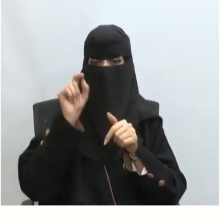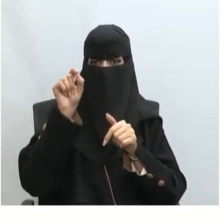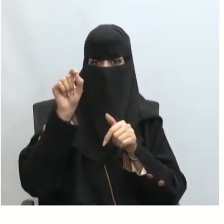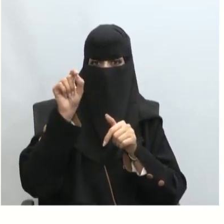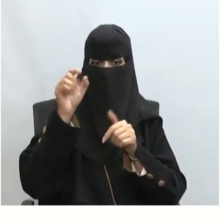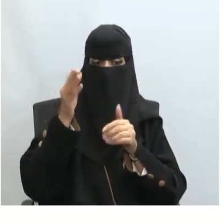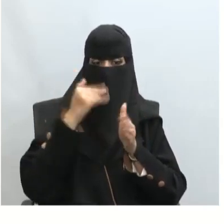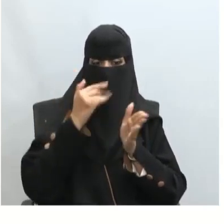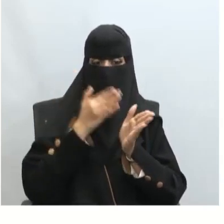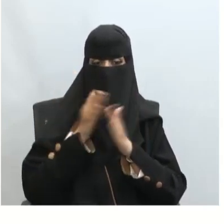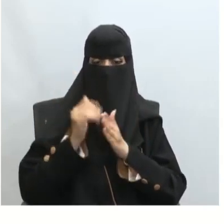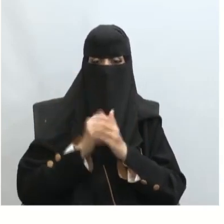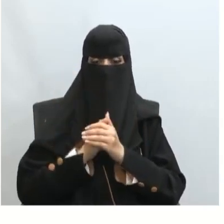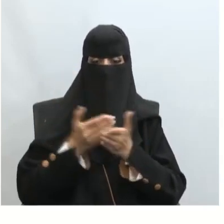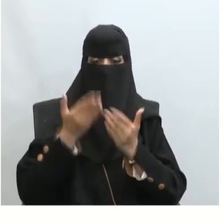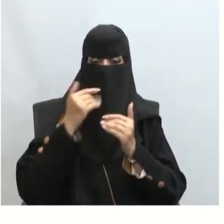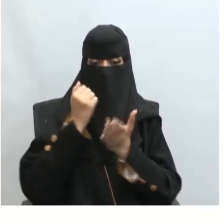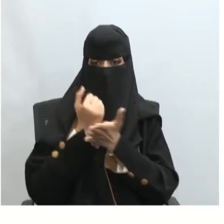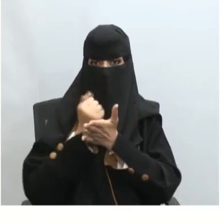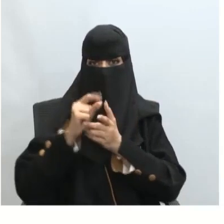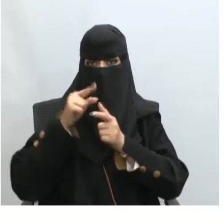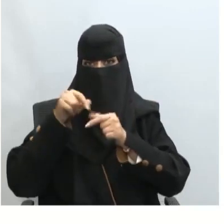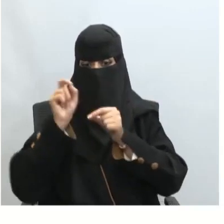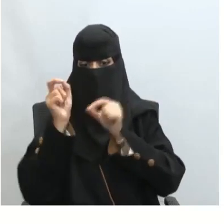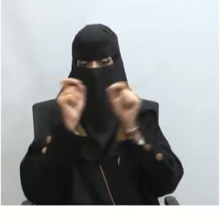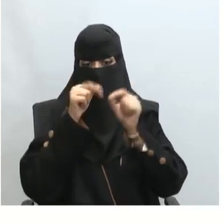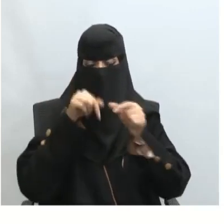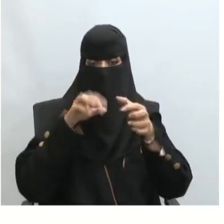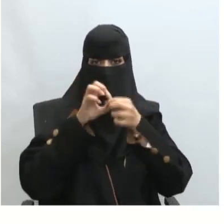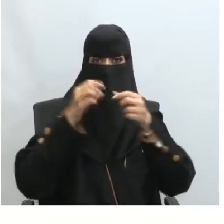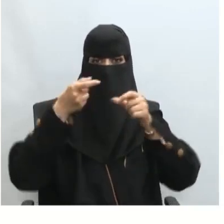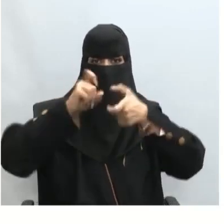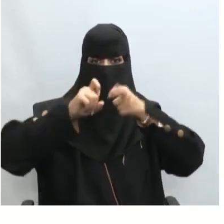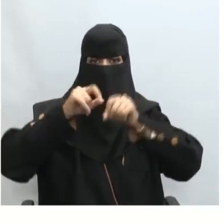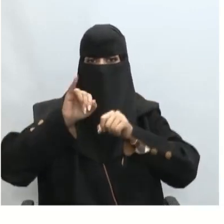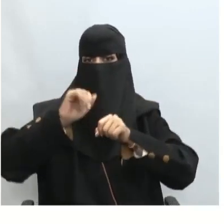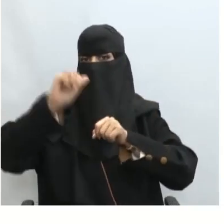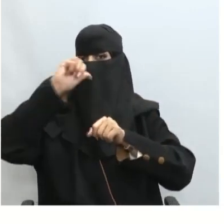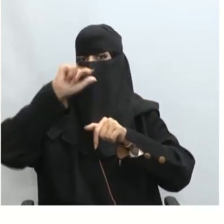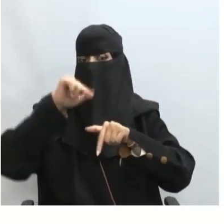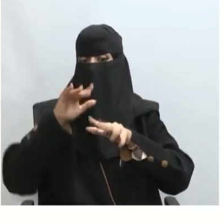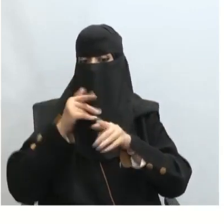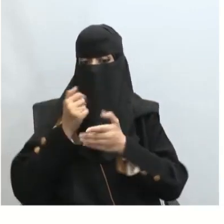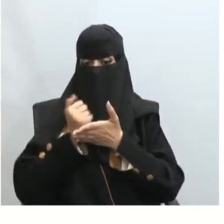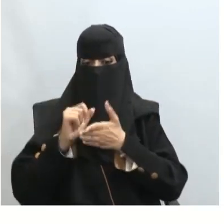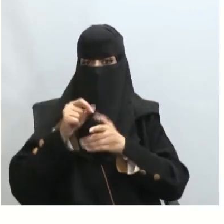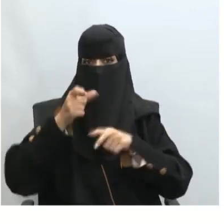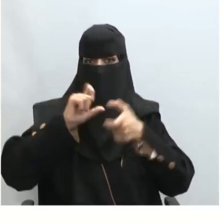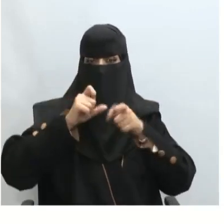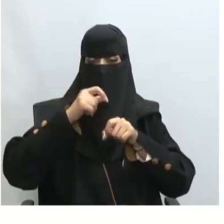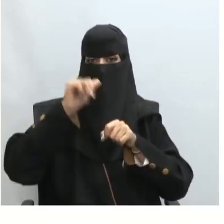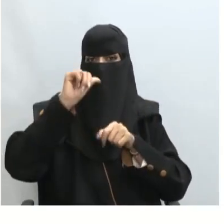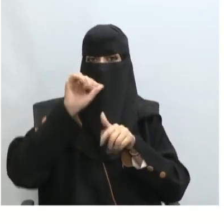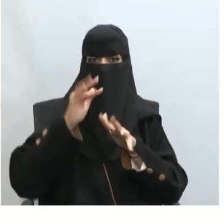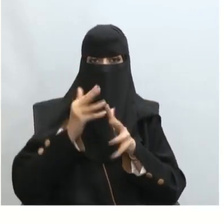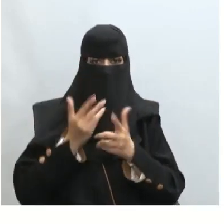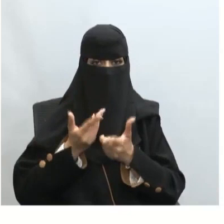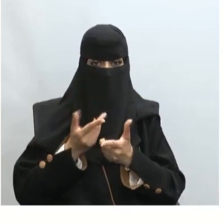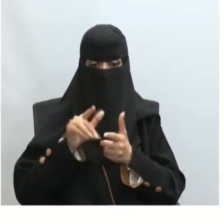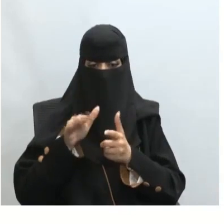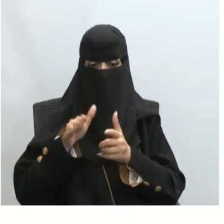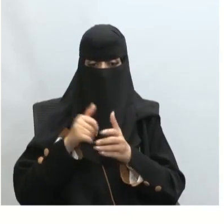حذف الهيدروجين ازاله الذرات التي تكون الماء ازاله الذرات التي تكون